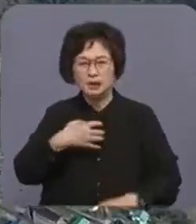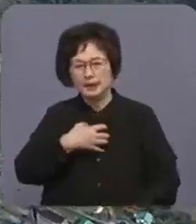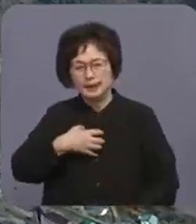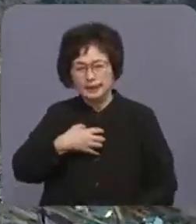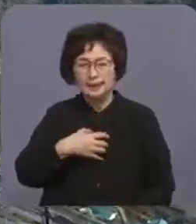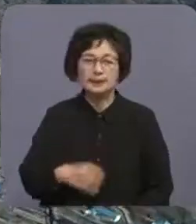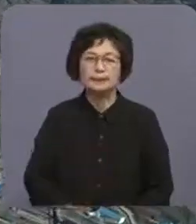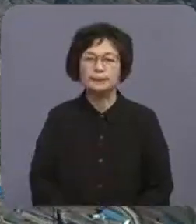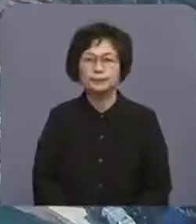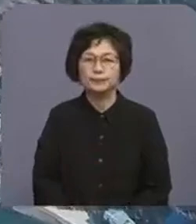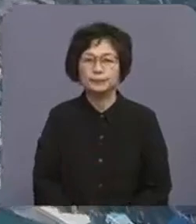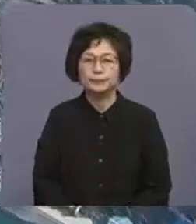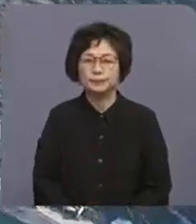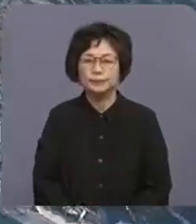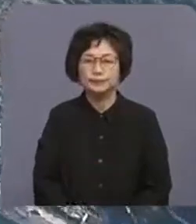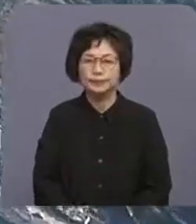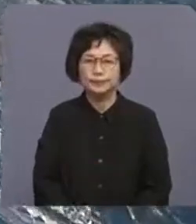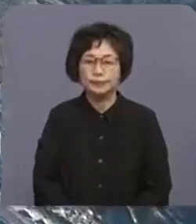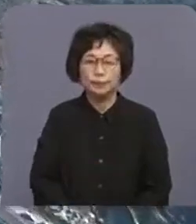목소리가 나옵니다.